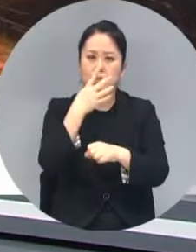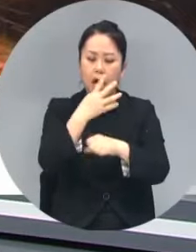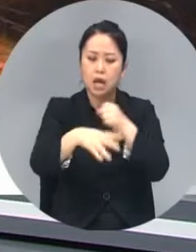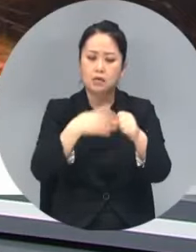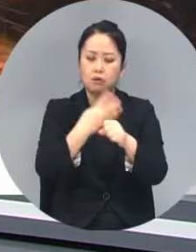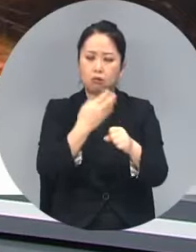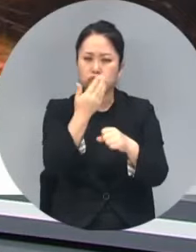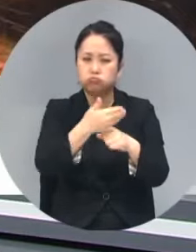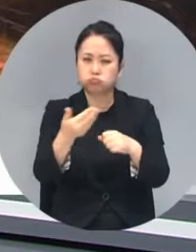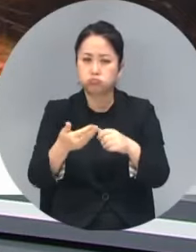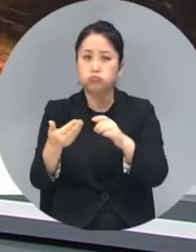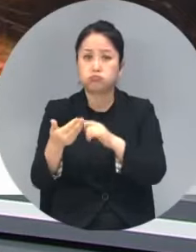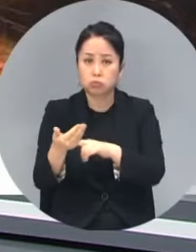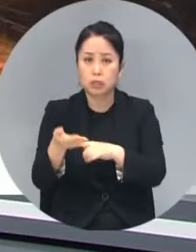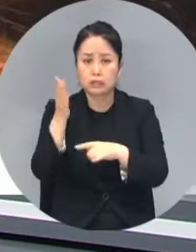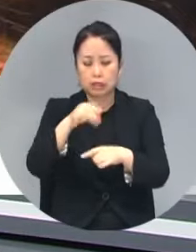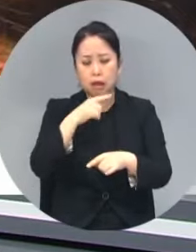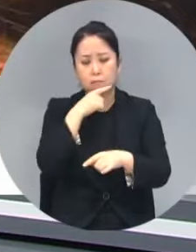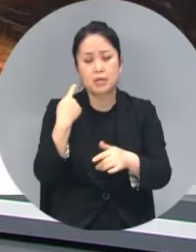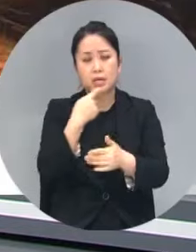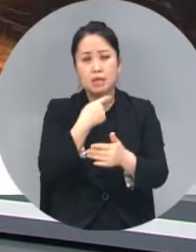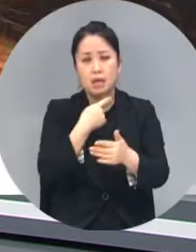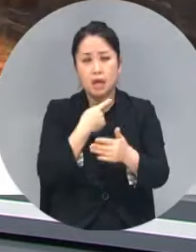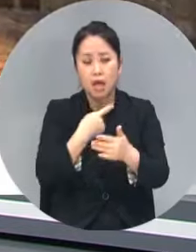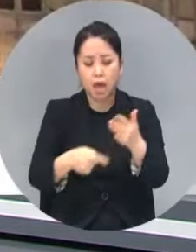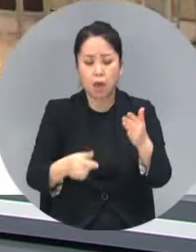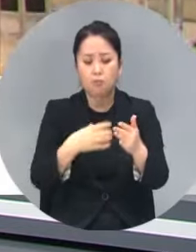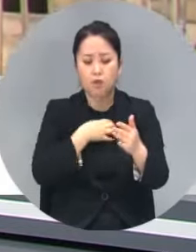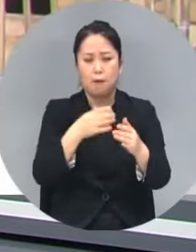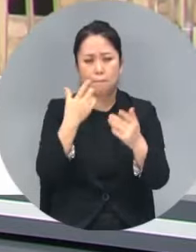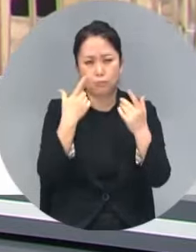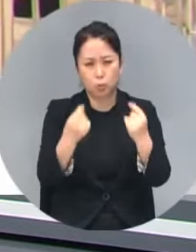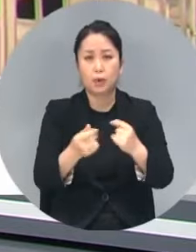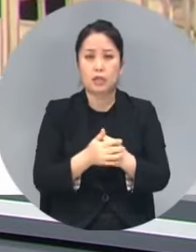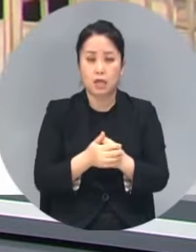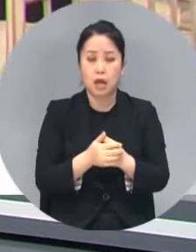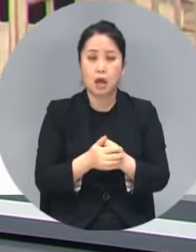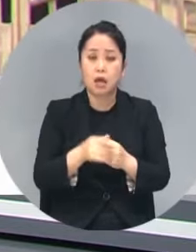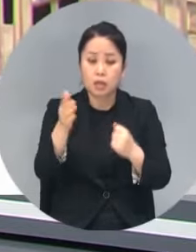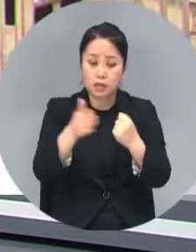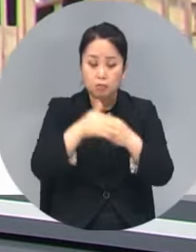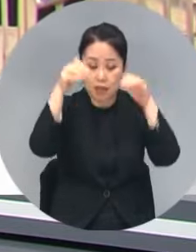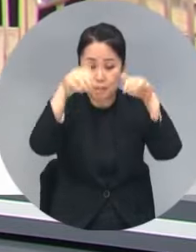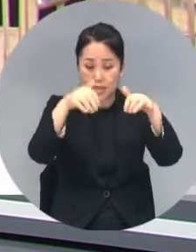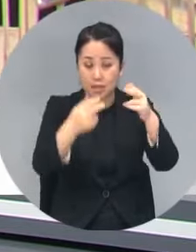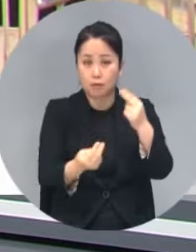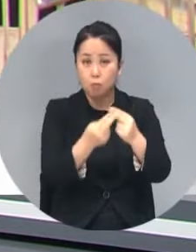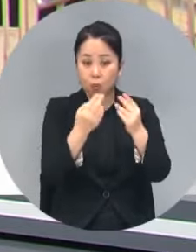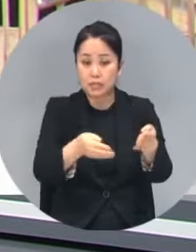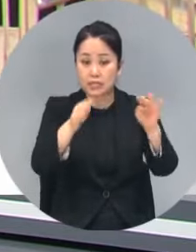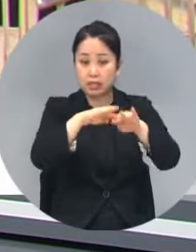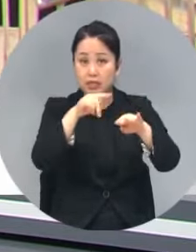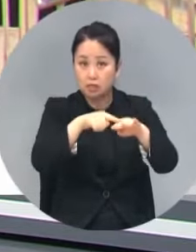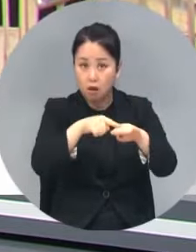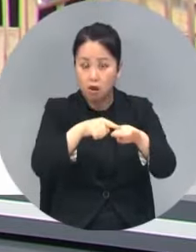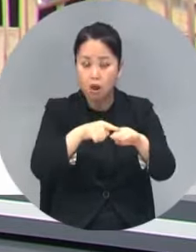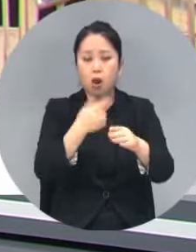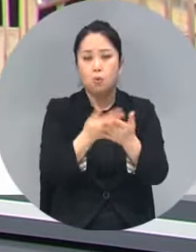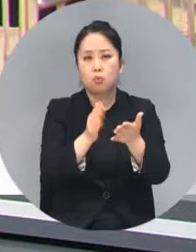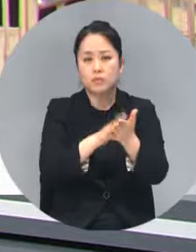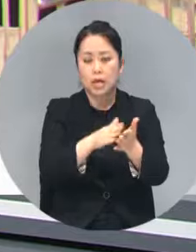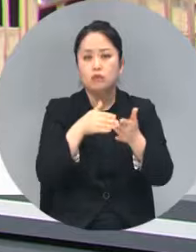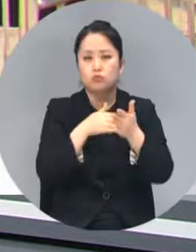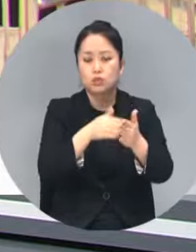침수피해 위험은 여전합니다이 때문에 저류지 조성이 추진되고 있지만 예상 확보 등 과제가 만만치